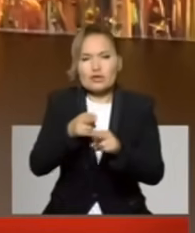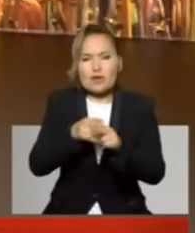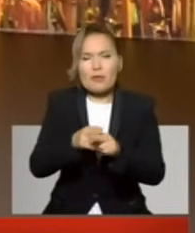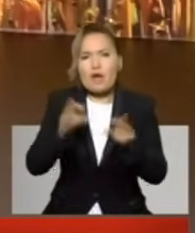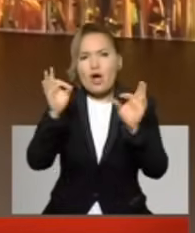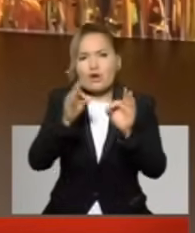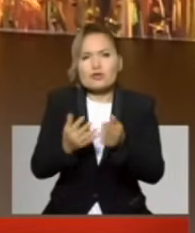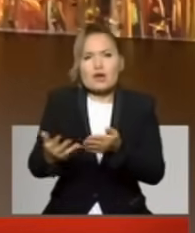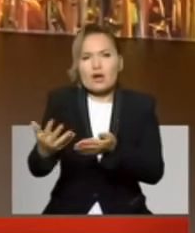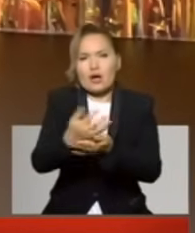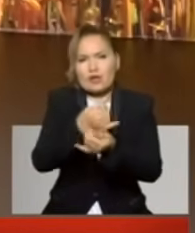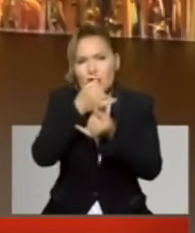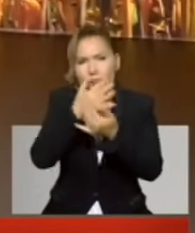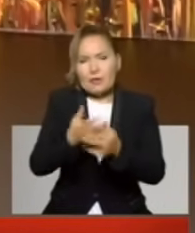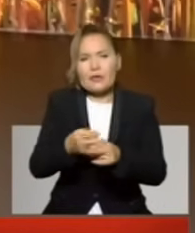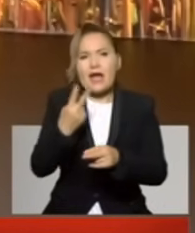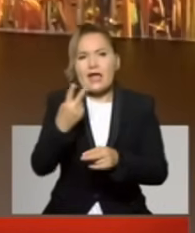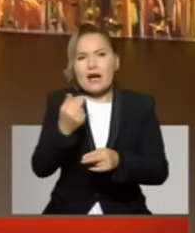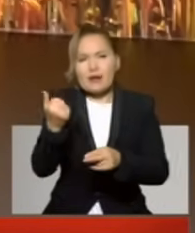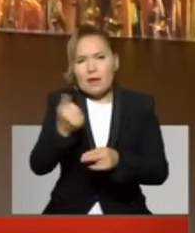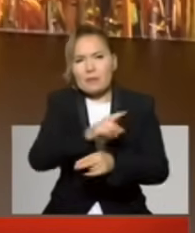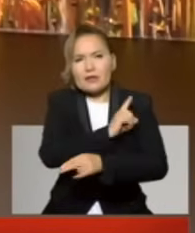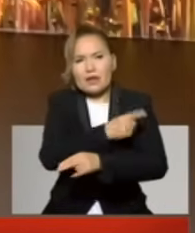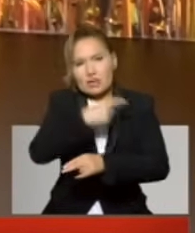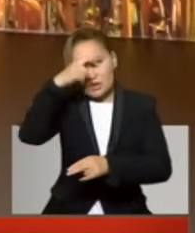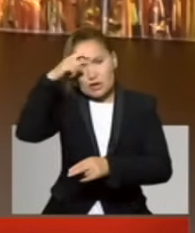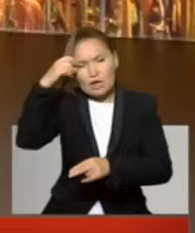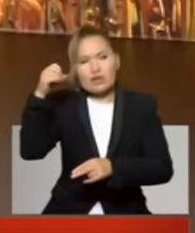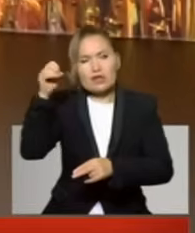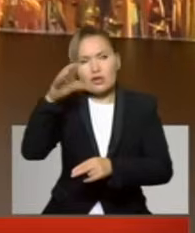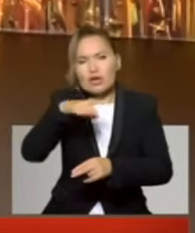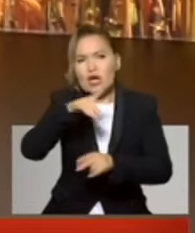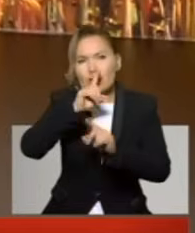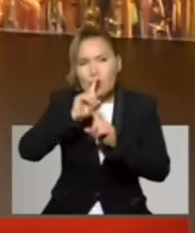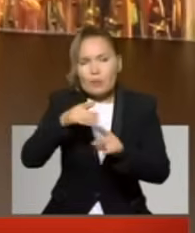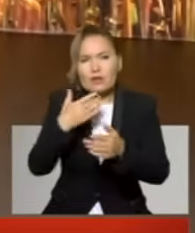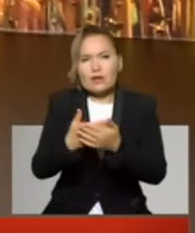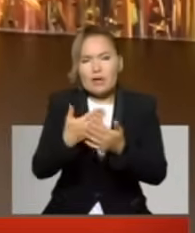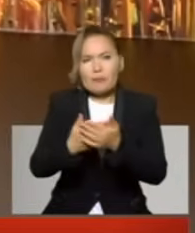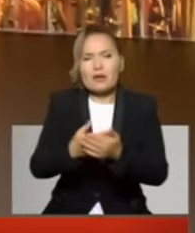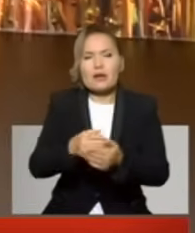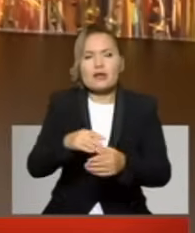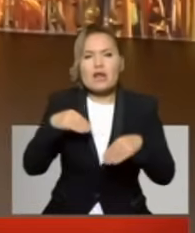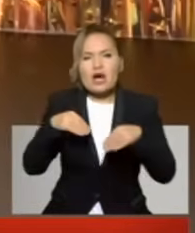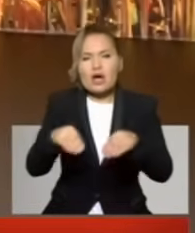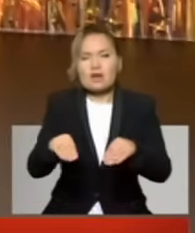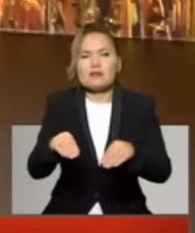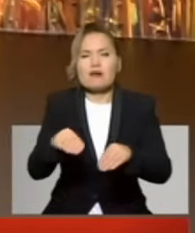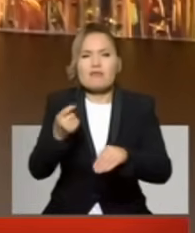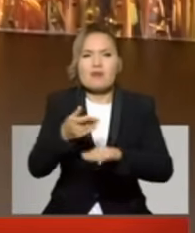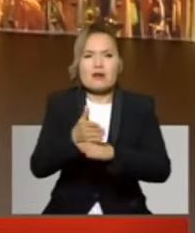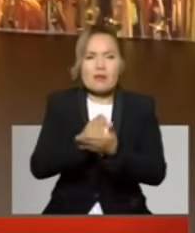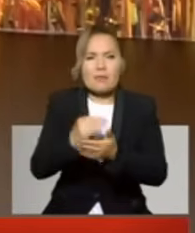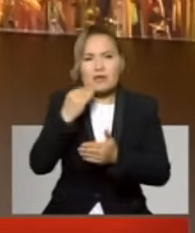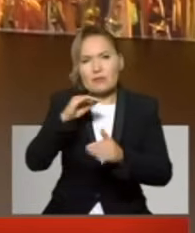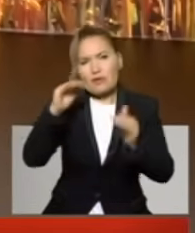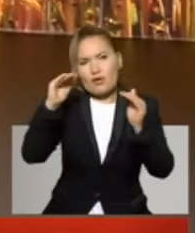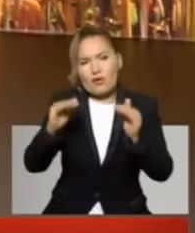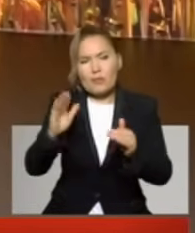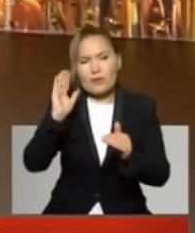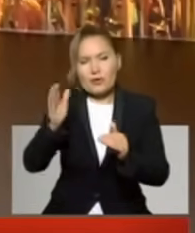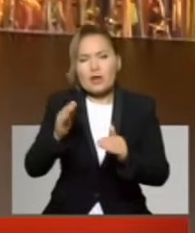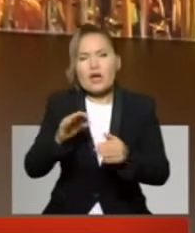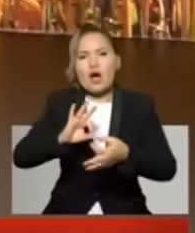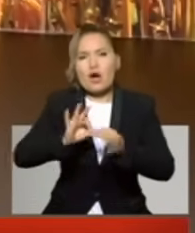тұсау болып тұр. Ең қиыны, екі апта ыстық болмаса шамадан тыс ылғал астықтың сапасын төмендетіп жібереді, дейді шаруалар.